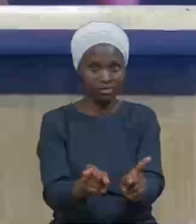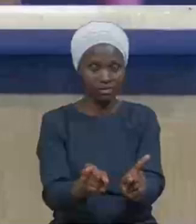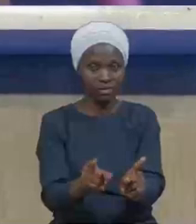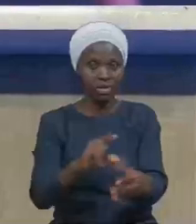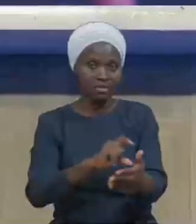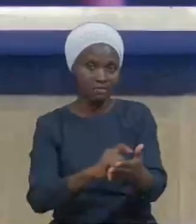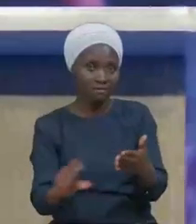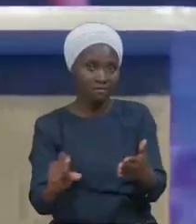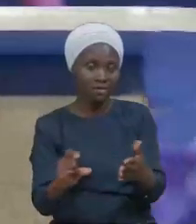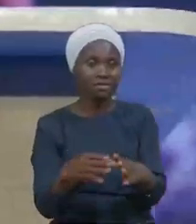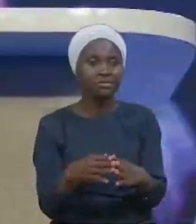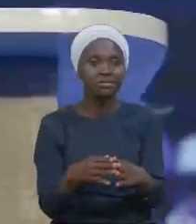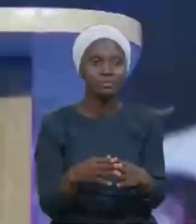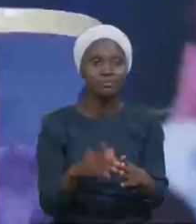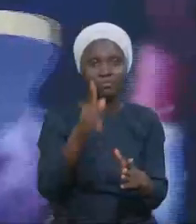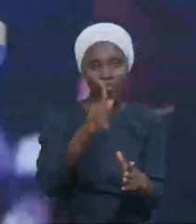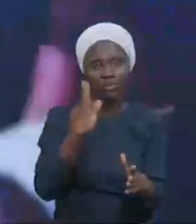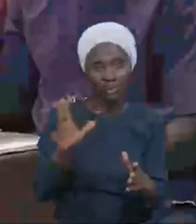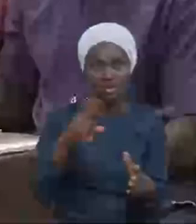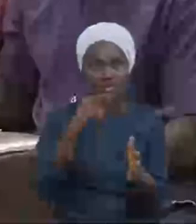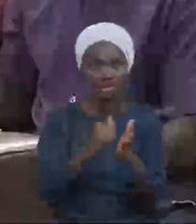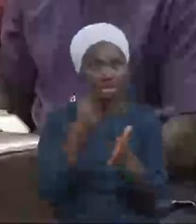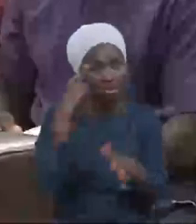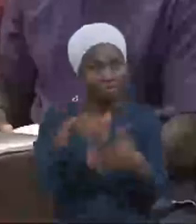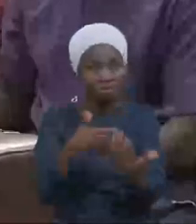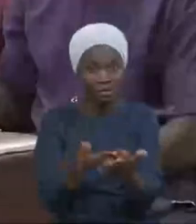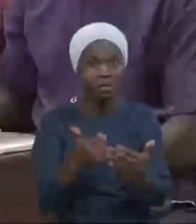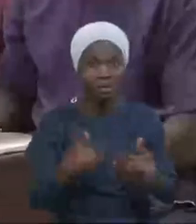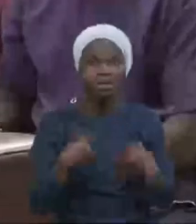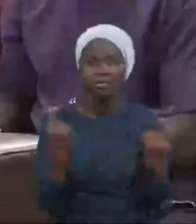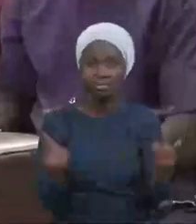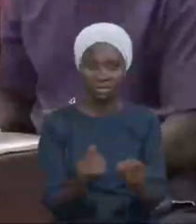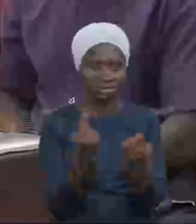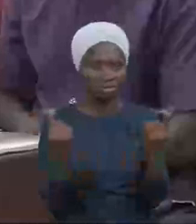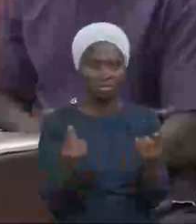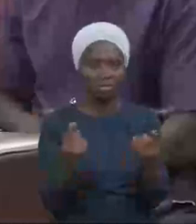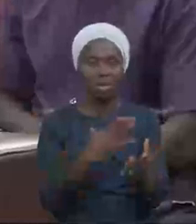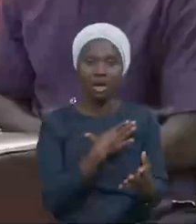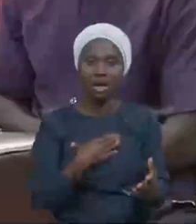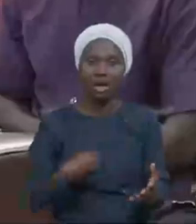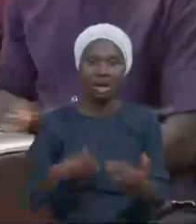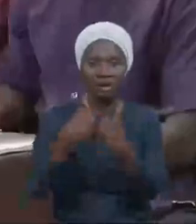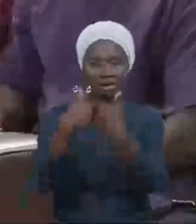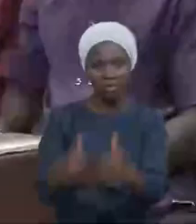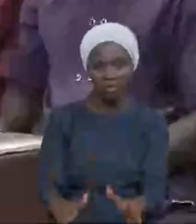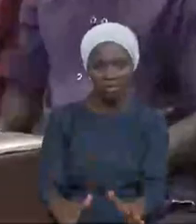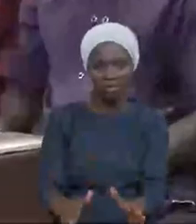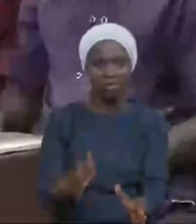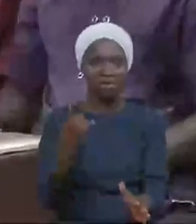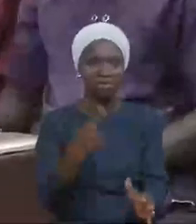on nous dit, car tous ont péché et sont privés de la gloire de